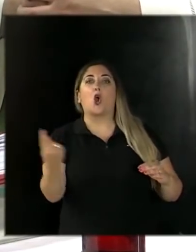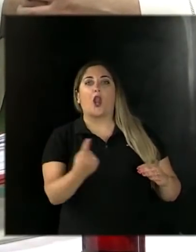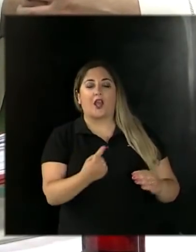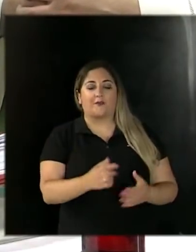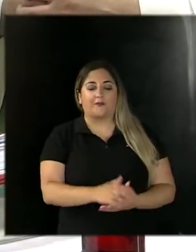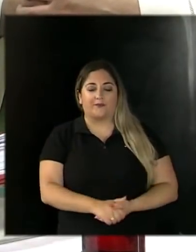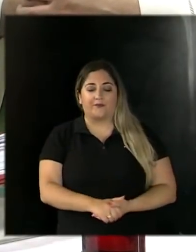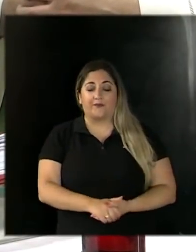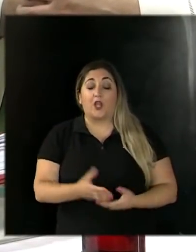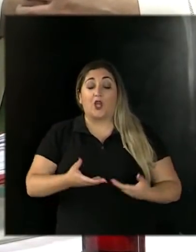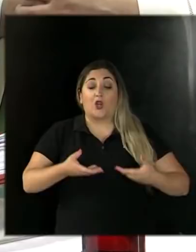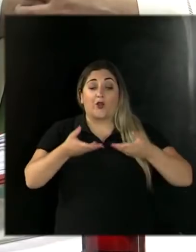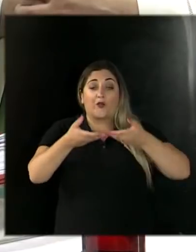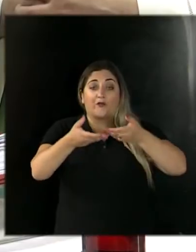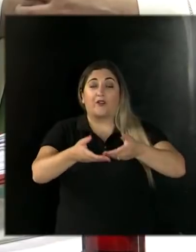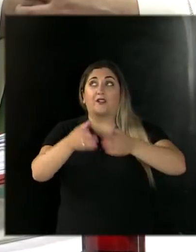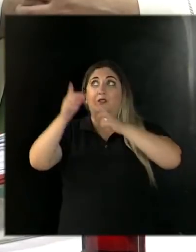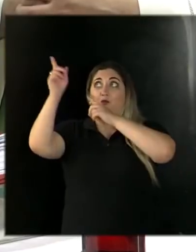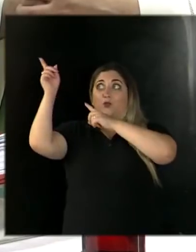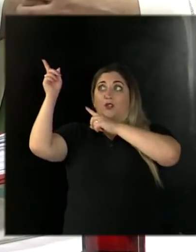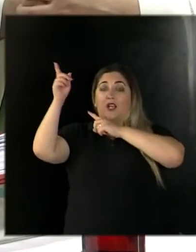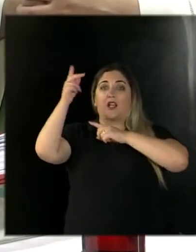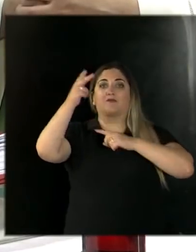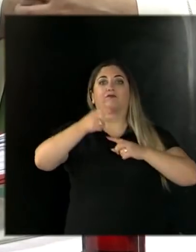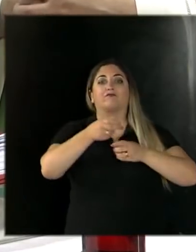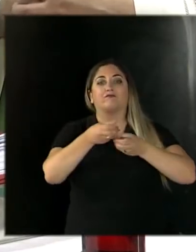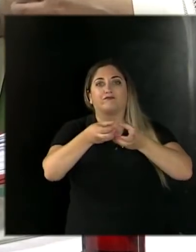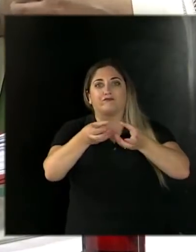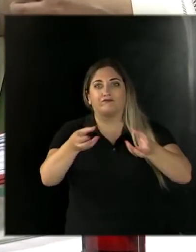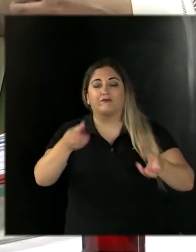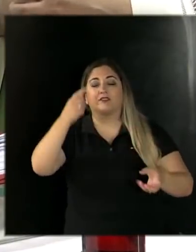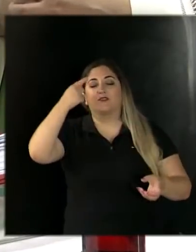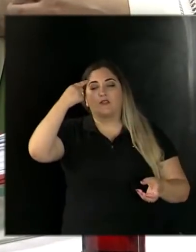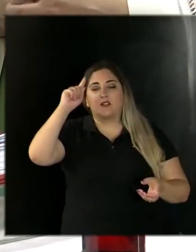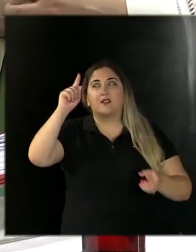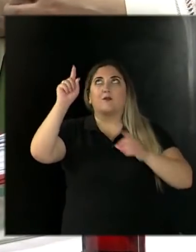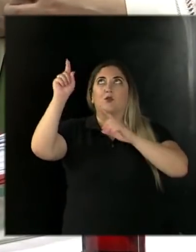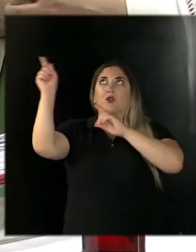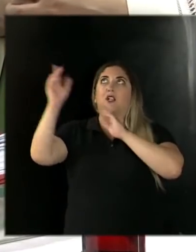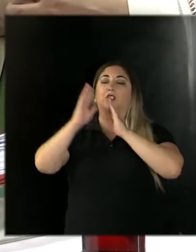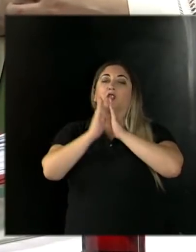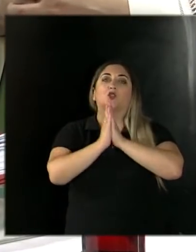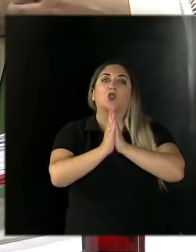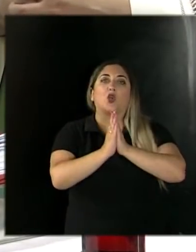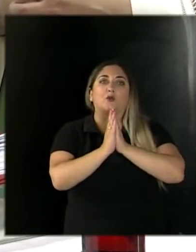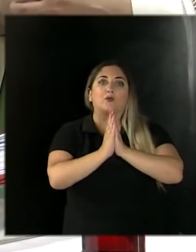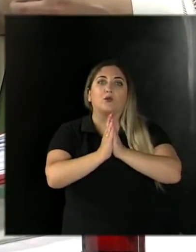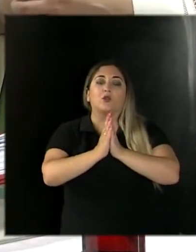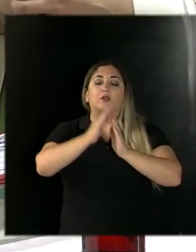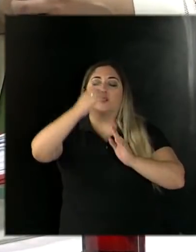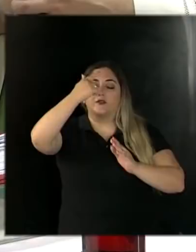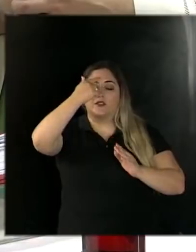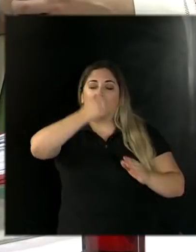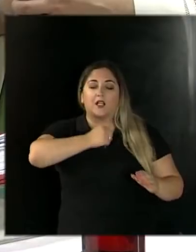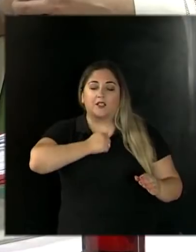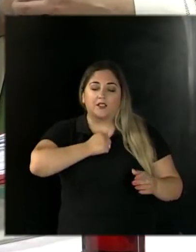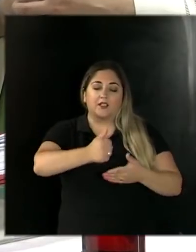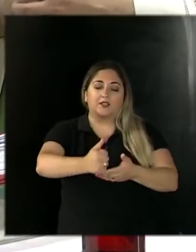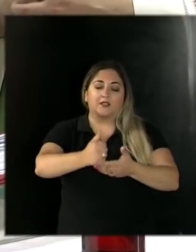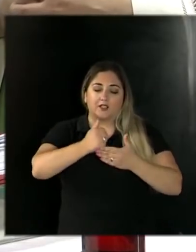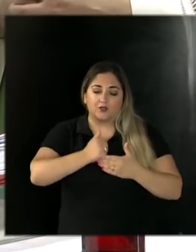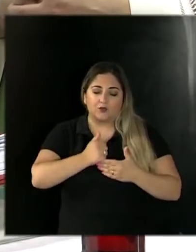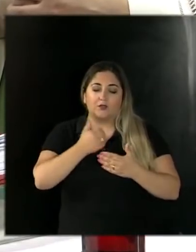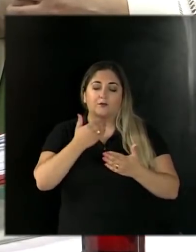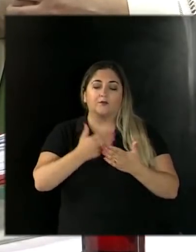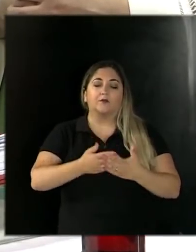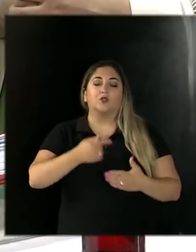Din l-offerta mulej nikkonsagrawha lill-ismek u nitolbuk li jassaffina u tagħtina l-għajnuna biex